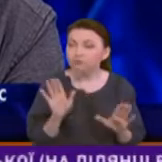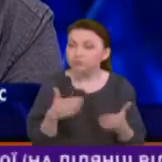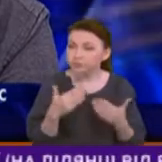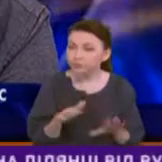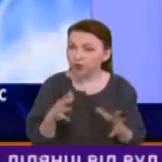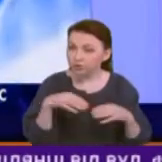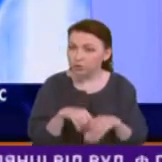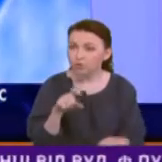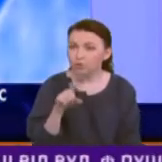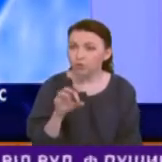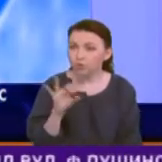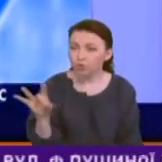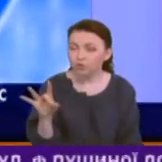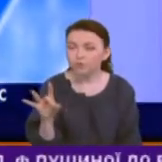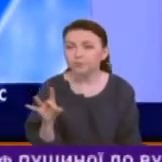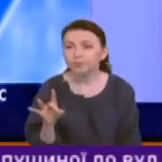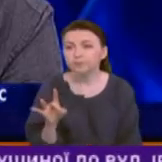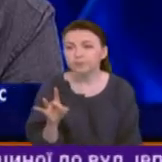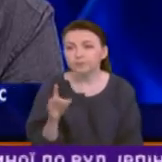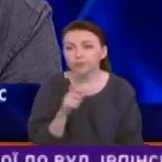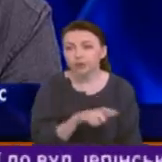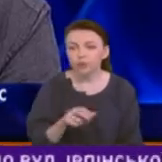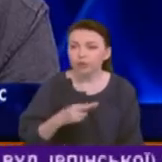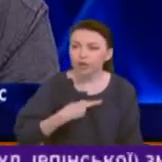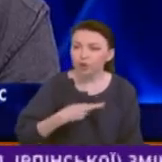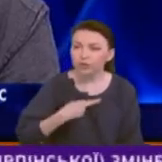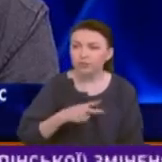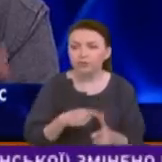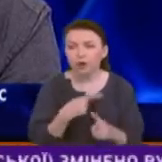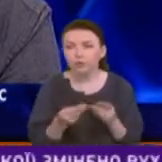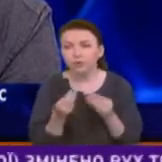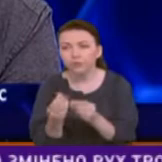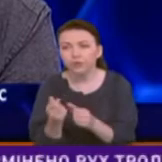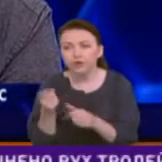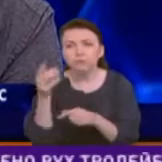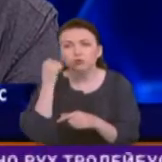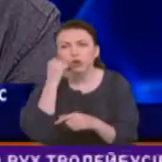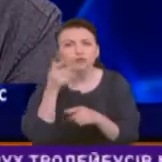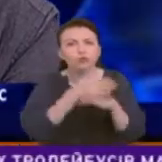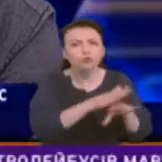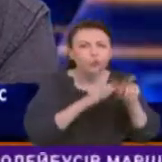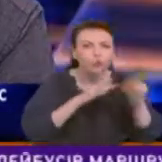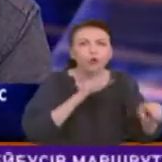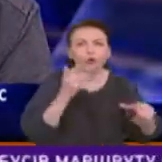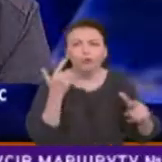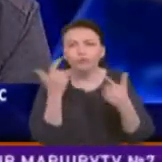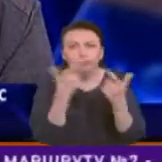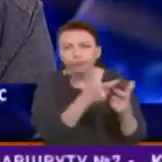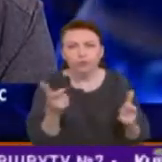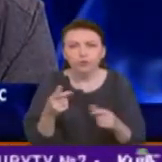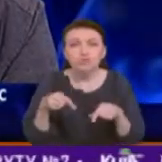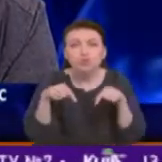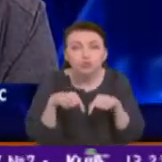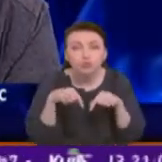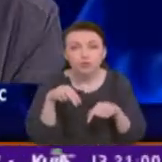Можете собі уявити? От як це? От, уявляєте, люди з якимись егоїзмами або навіяними цими, ти розкольник, ти розкольник, ти москаль, ти розкольник. Це саме тут,